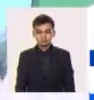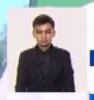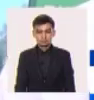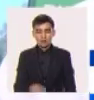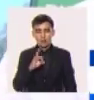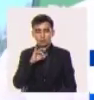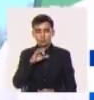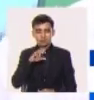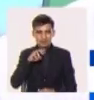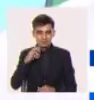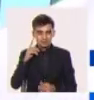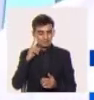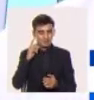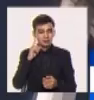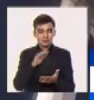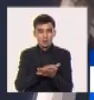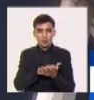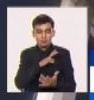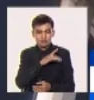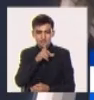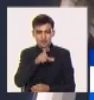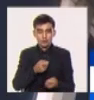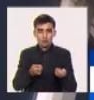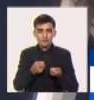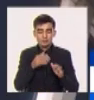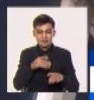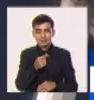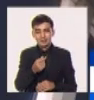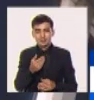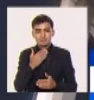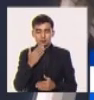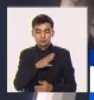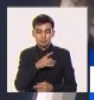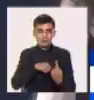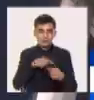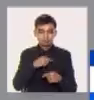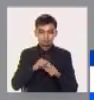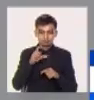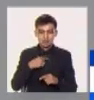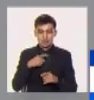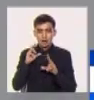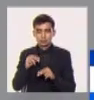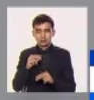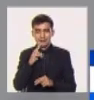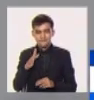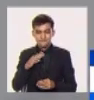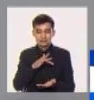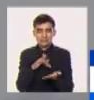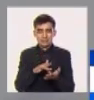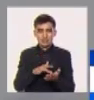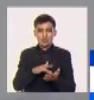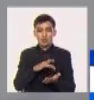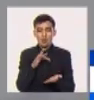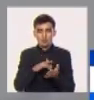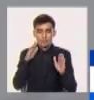Руслан Кудряков был знаком с руководством сети обменников «Дана». Попросили у него денег на развитие бизнеса, обещали квартиру в центре города. Договор составили